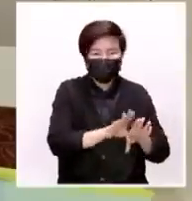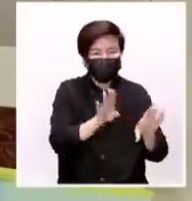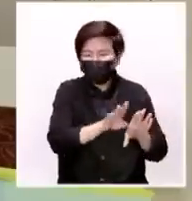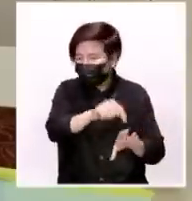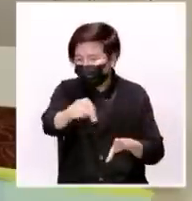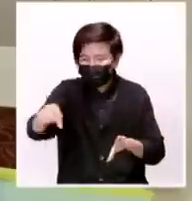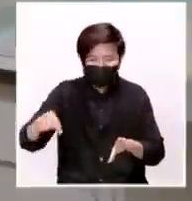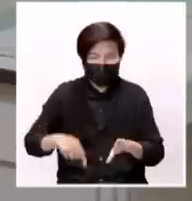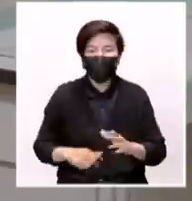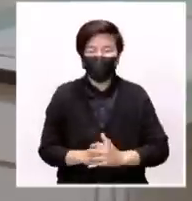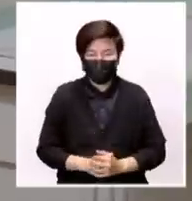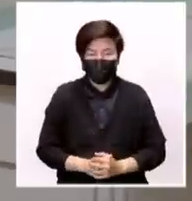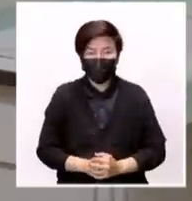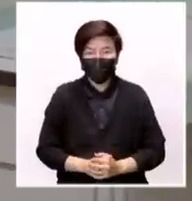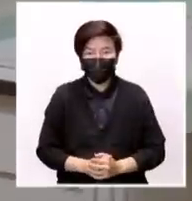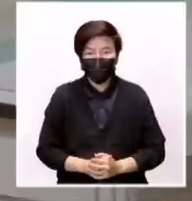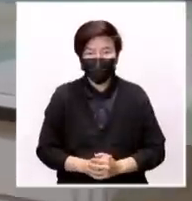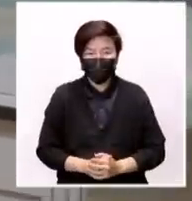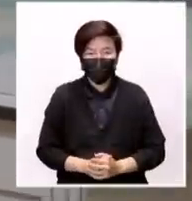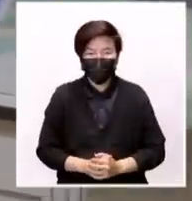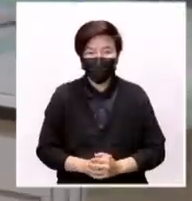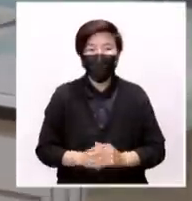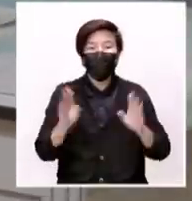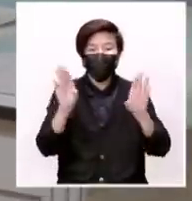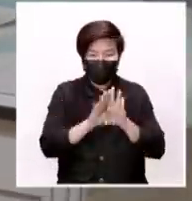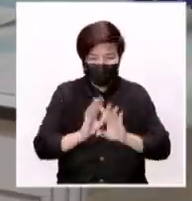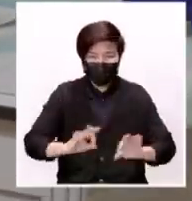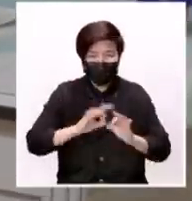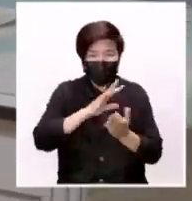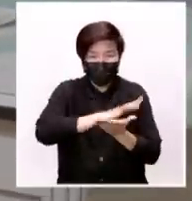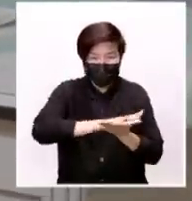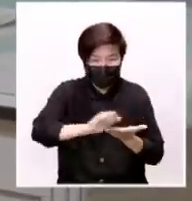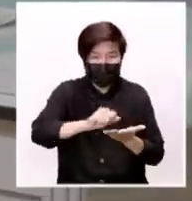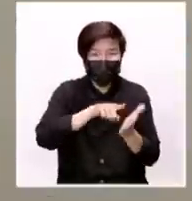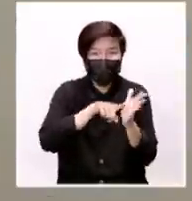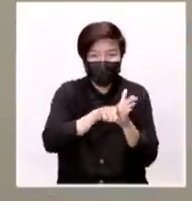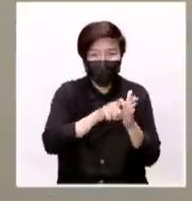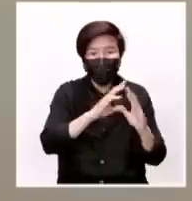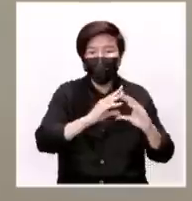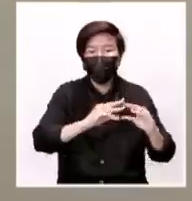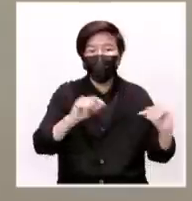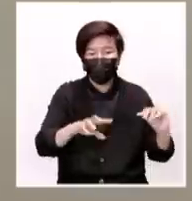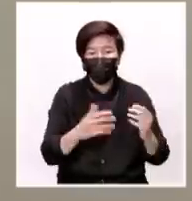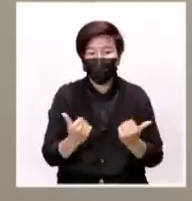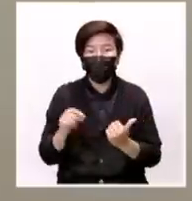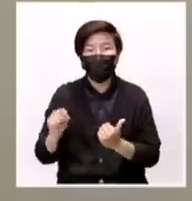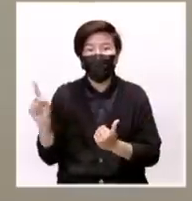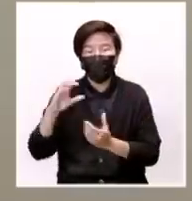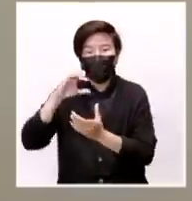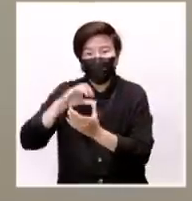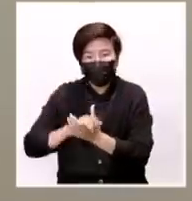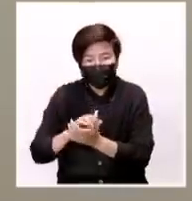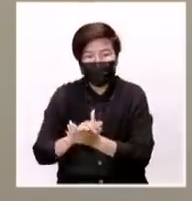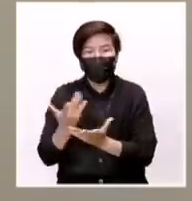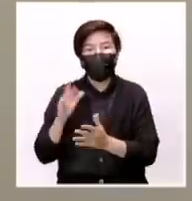Mega Mall แล้วก็ Sunway Pyramid ด้วยอันนี้ปิดเพื่อทำความสะอาดในขณะที่มีการแบนการจัดงานทางสังคมไม่ว่าจะเป็นภา